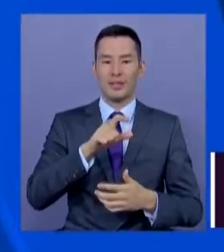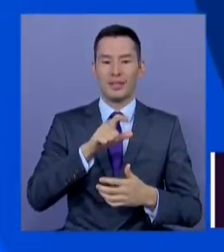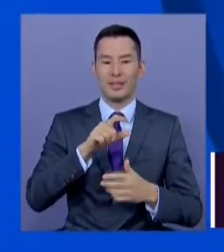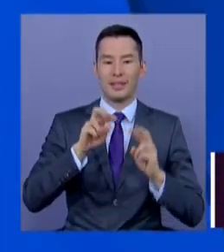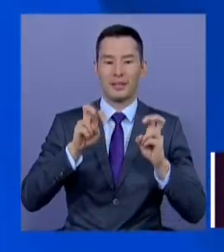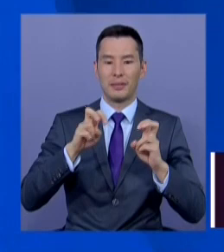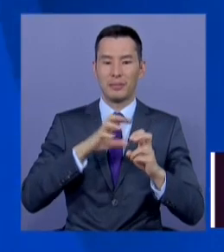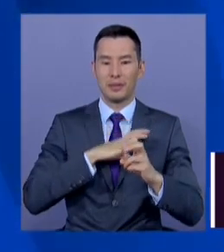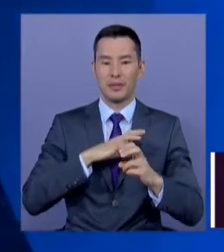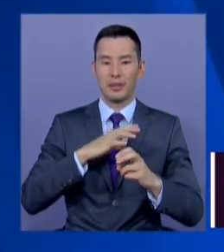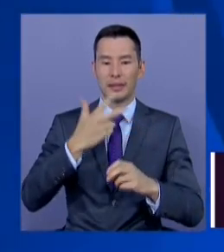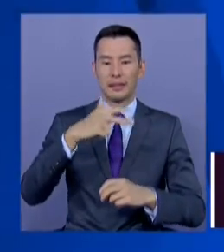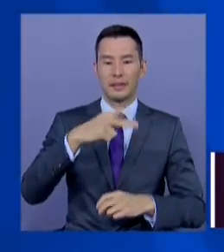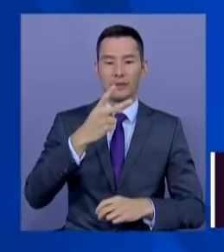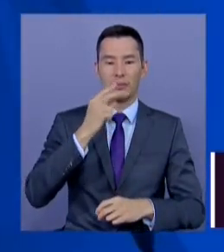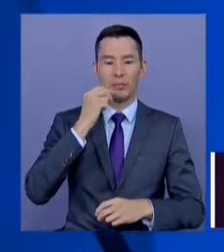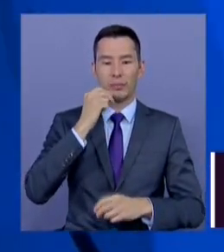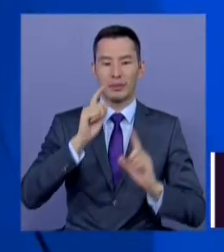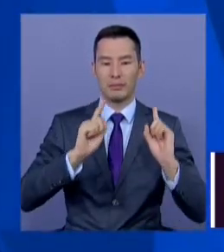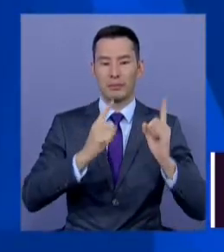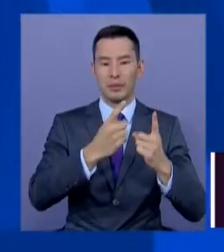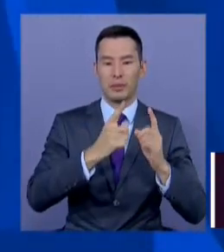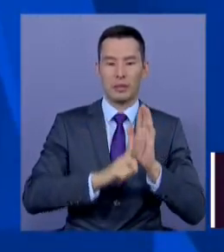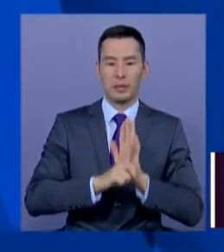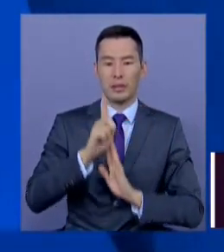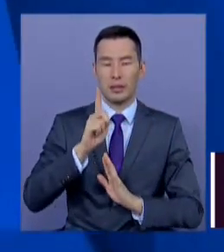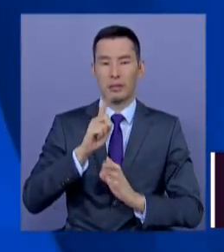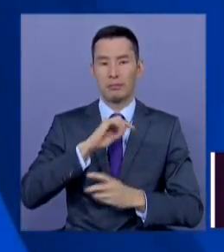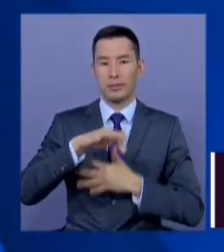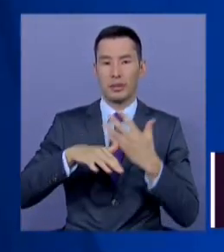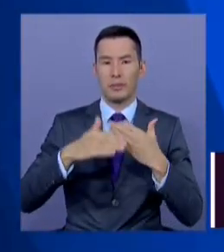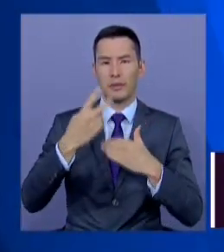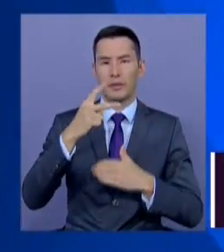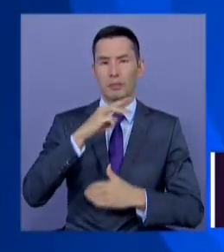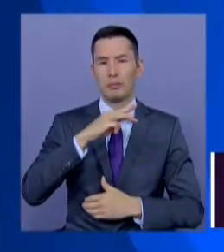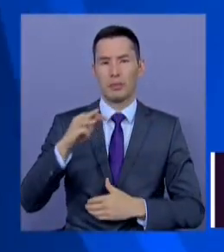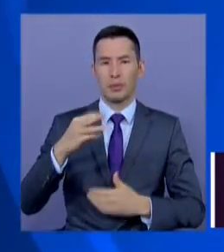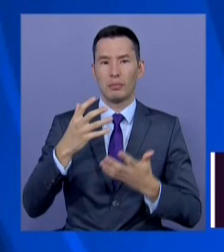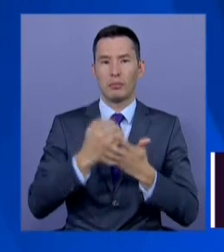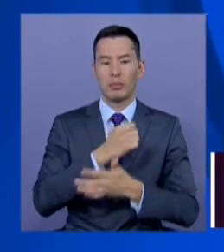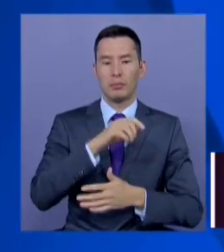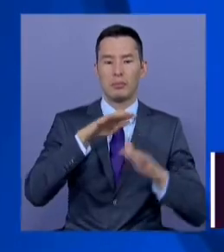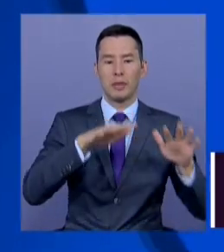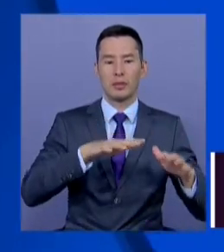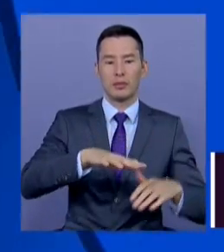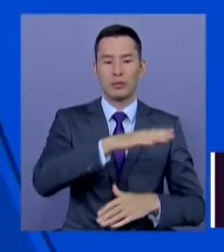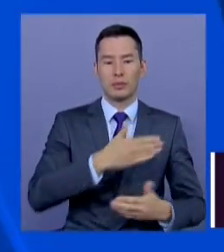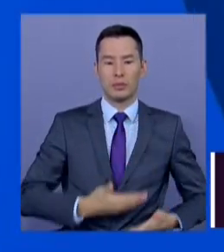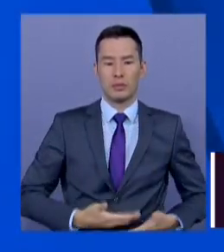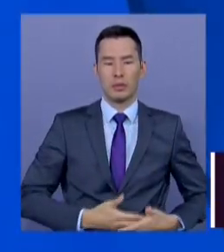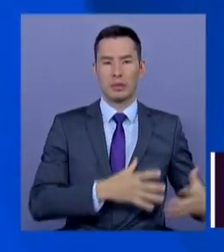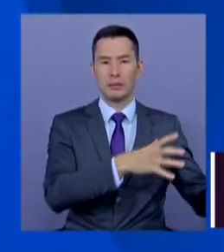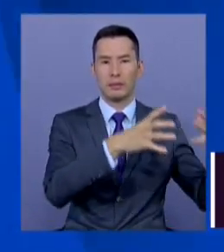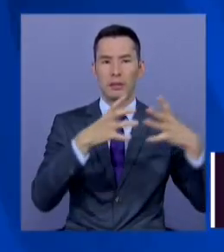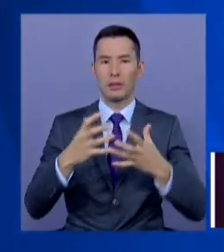Маралды ауылының 32 жастағы тұрғынын ұстап алғаннан басталды. Шамамен 20 минутта оқиға орнына жергілікті тұрғындар келіп, тараптар